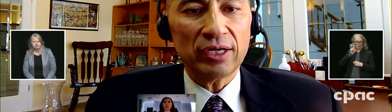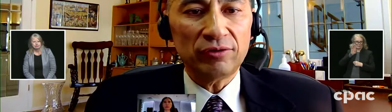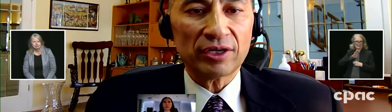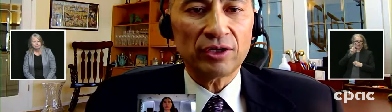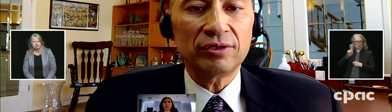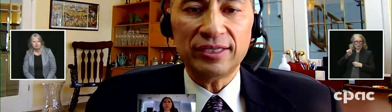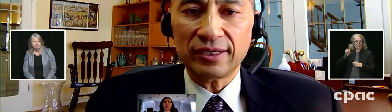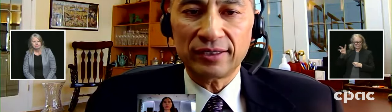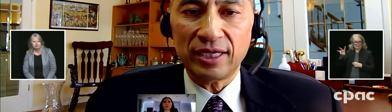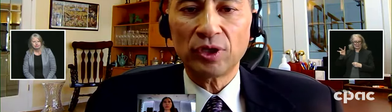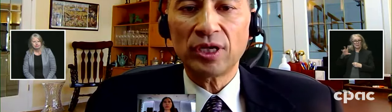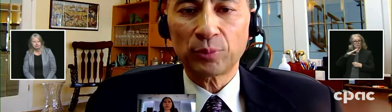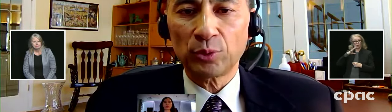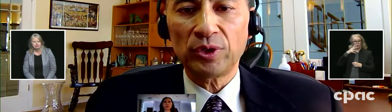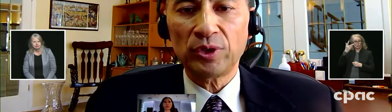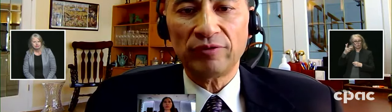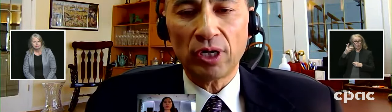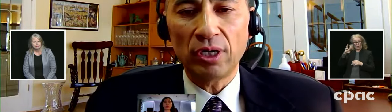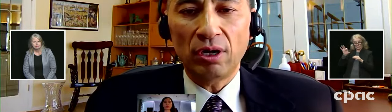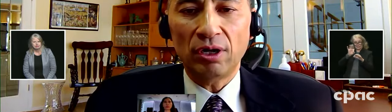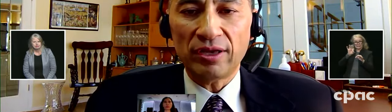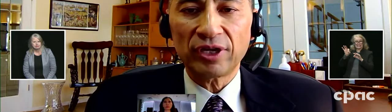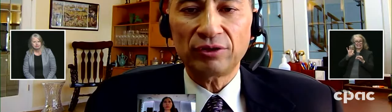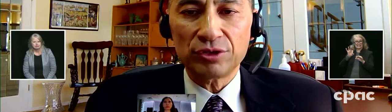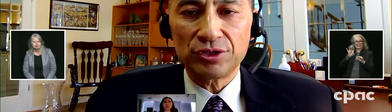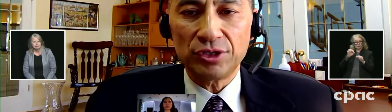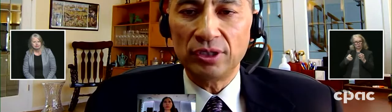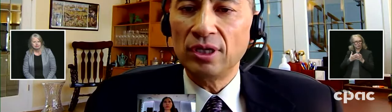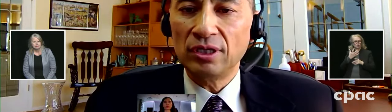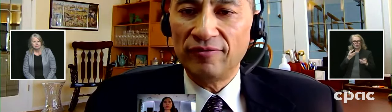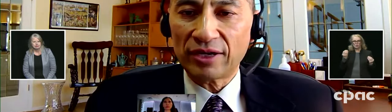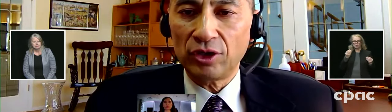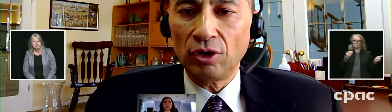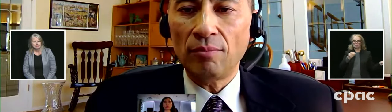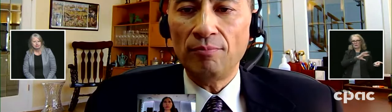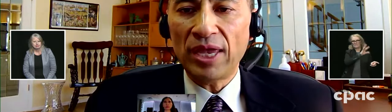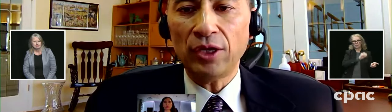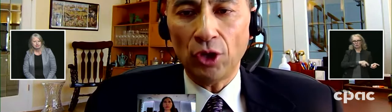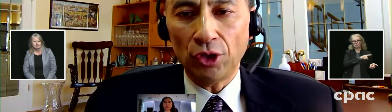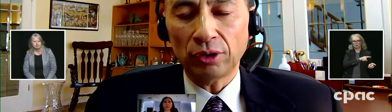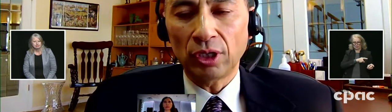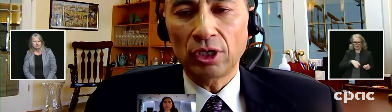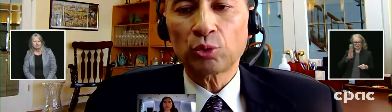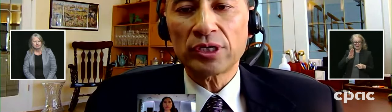3 cas de variant détectés pour la première fois en Afrique du Sud, de variant